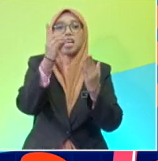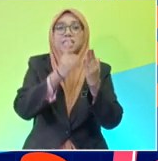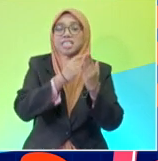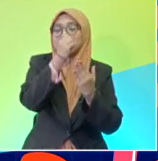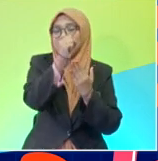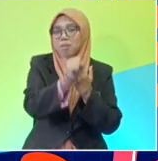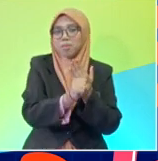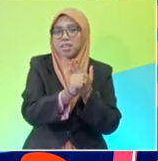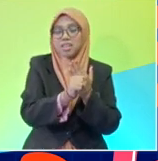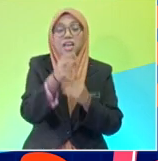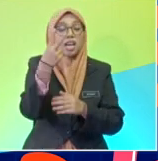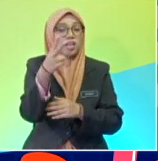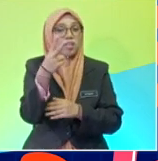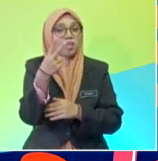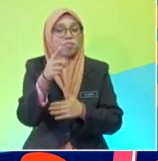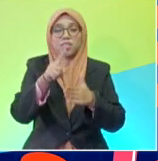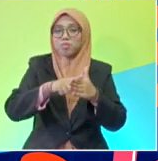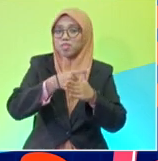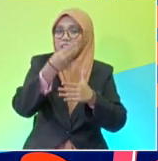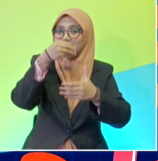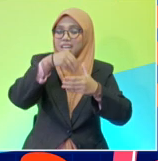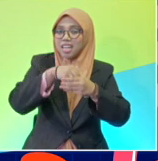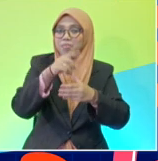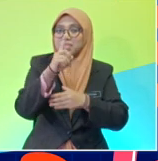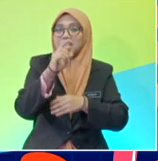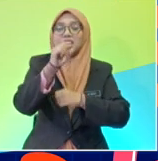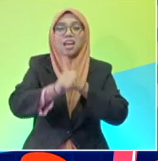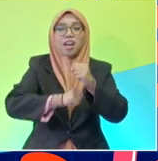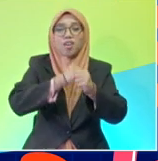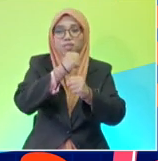12 bulan dalam setahun.